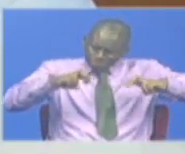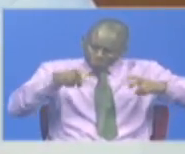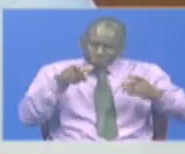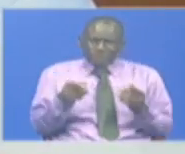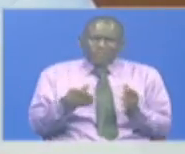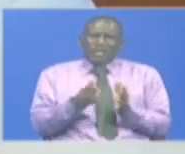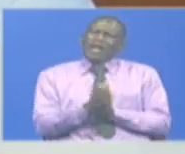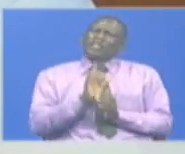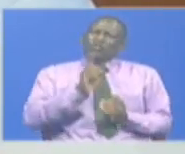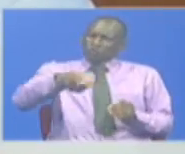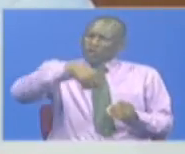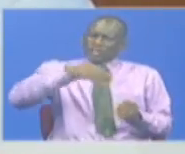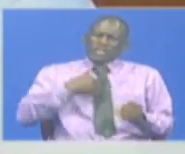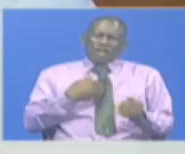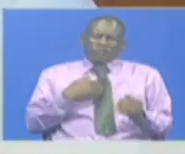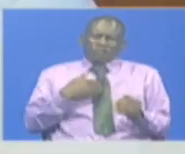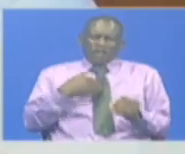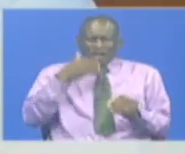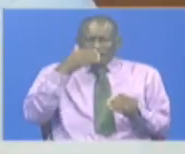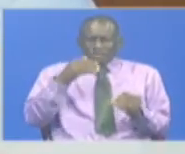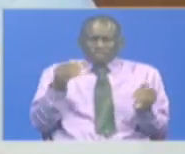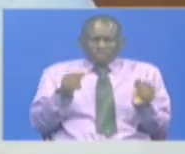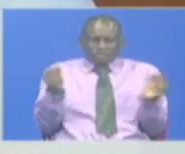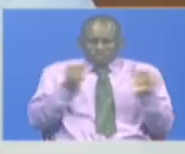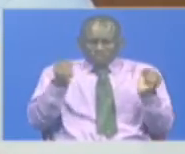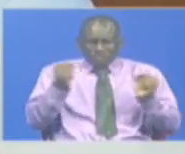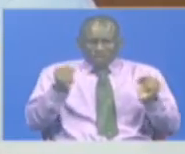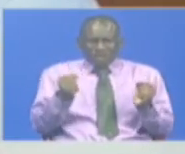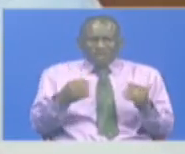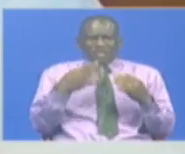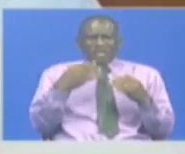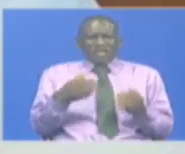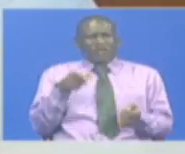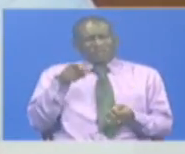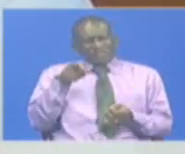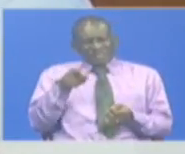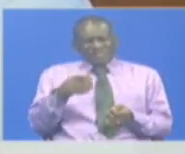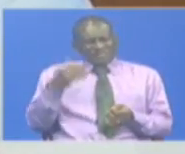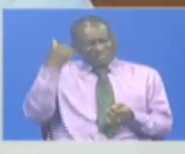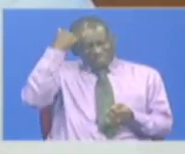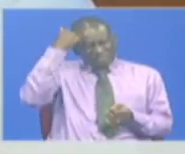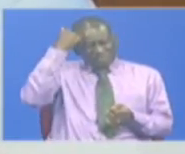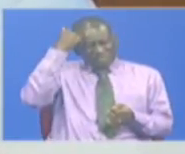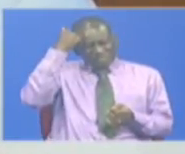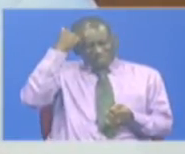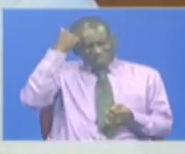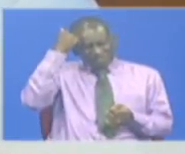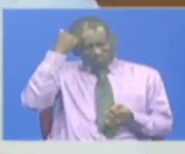wakatuambia ako na fever. Lakini kwa sababu ilikuwa hiyo temperature iko borderline,